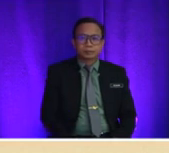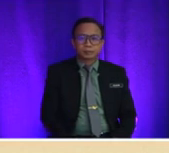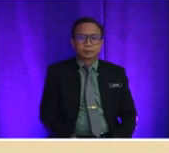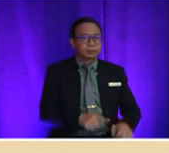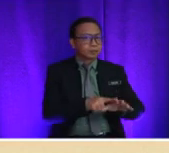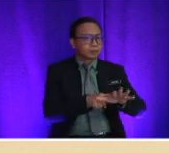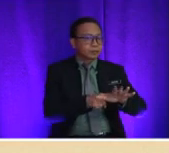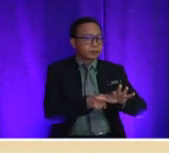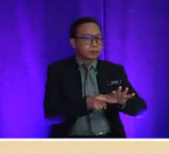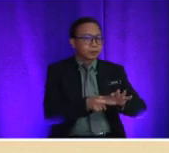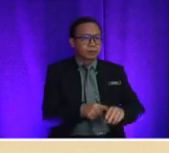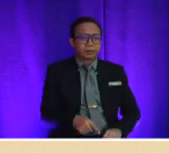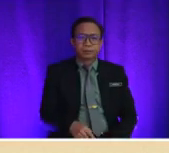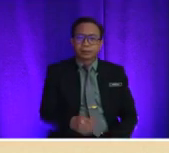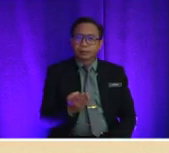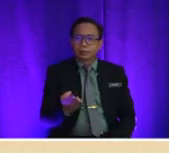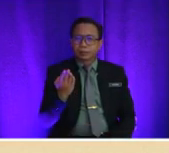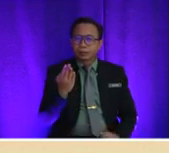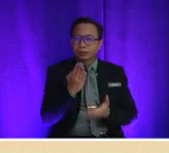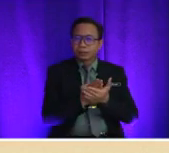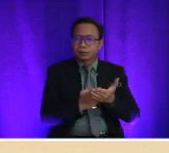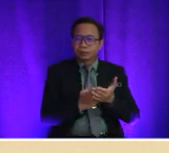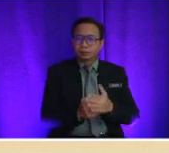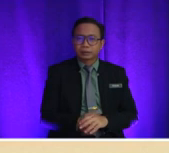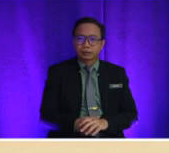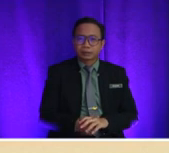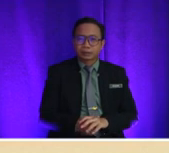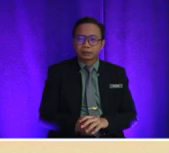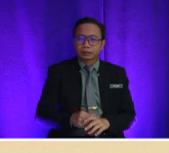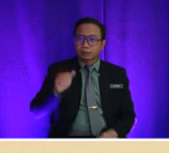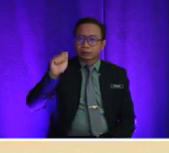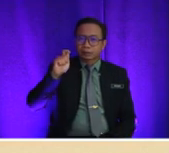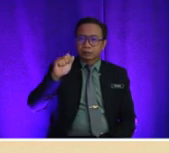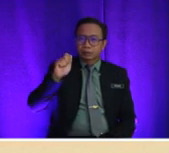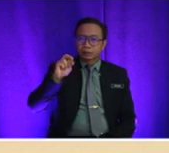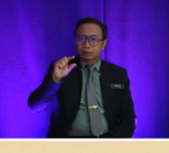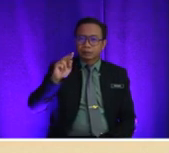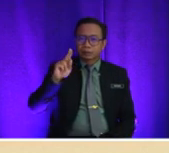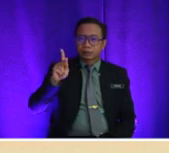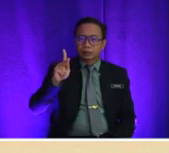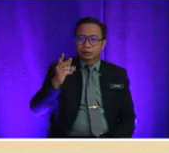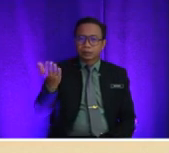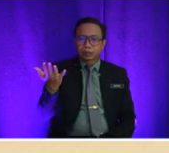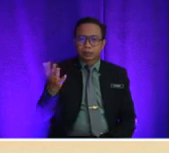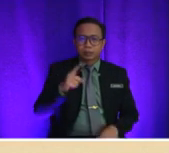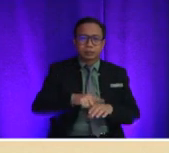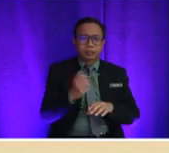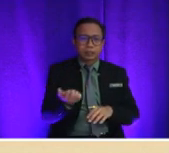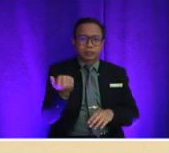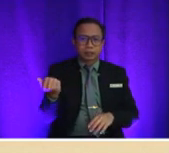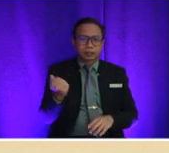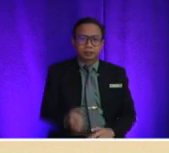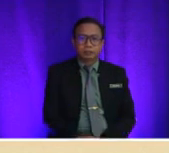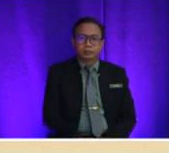ketapang tertulis pada bagian bahan dan akhir sekali Tangguk tangan pada bagian peralatan oke